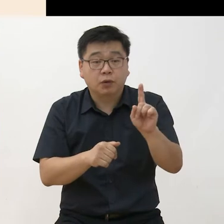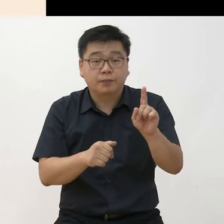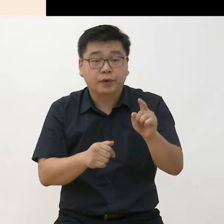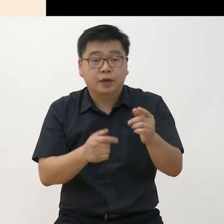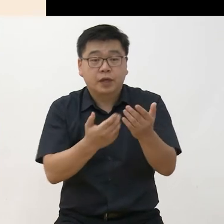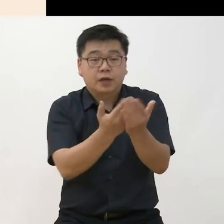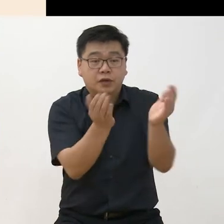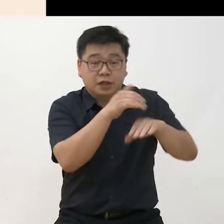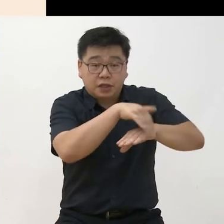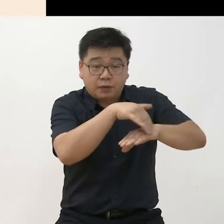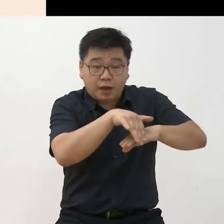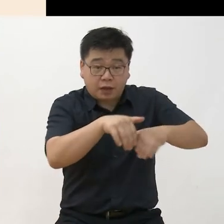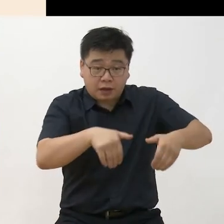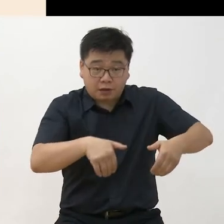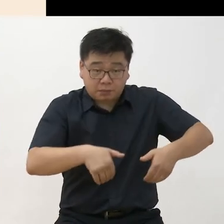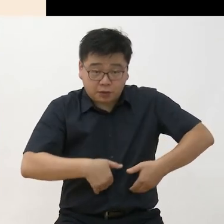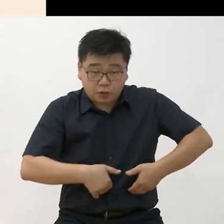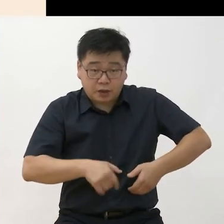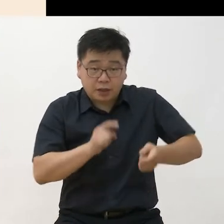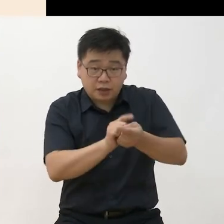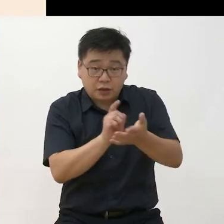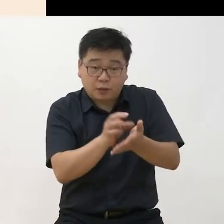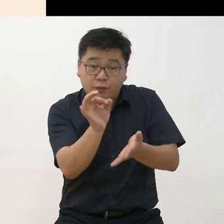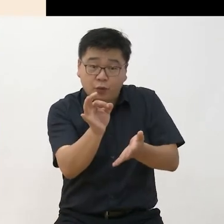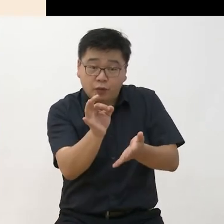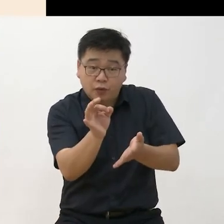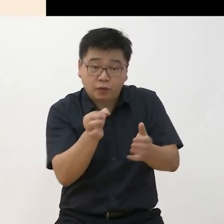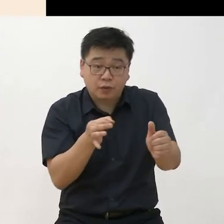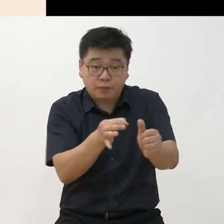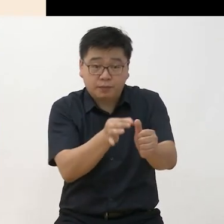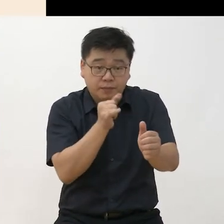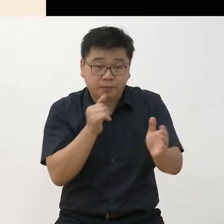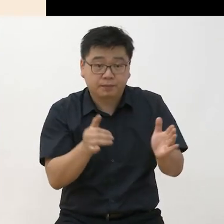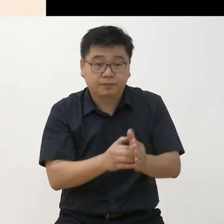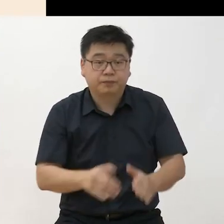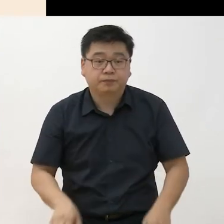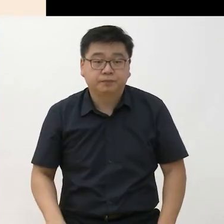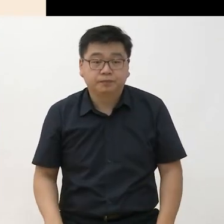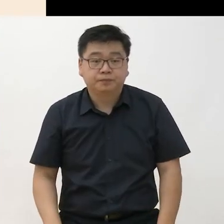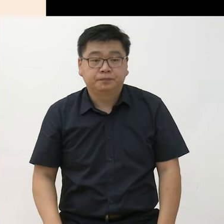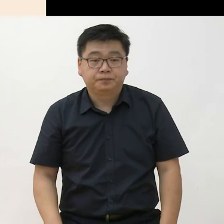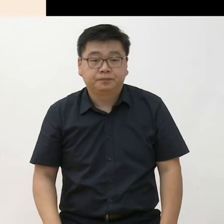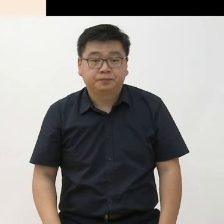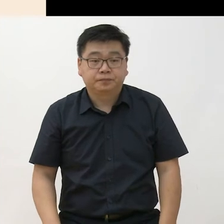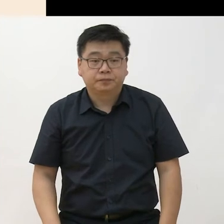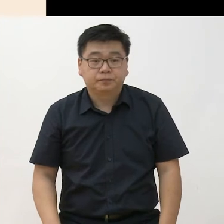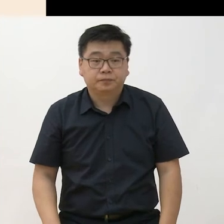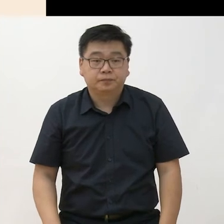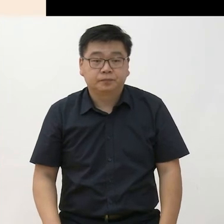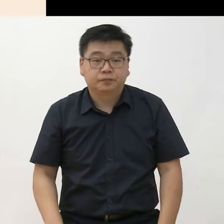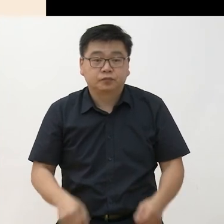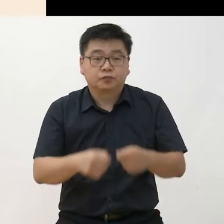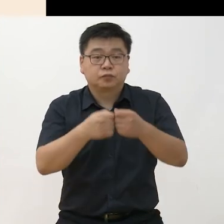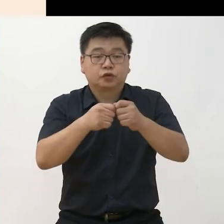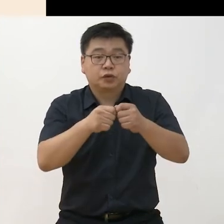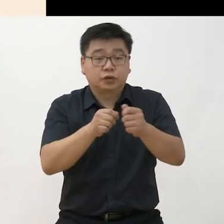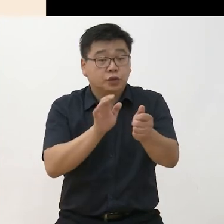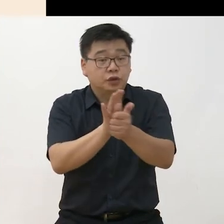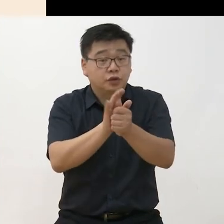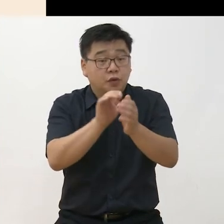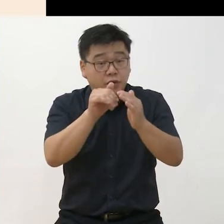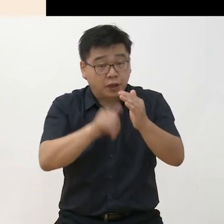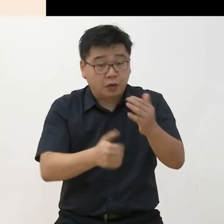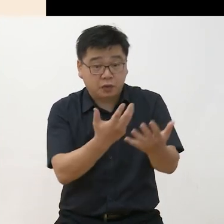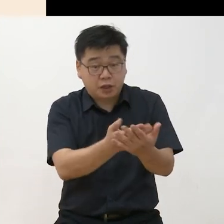소요되는 직접 경비를 지원을 하고요. 네, 그리고 그 세부적인 지원 내용은